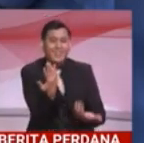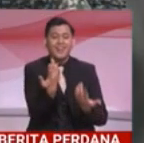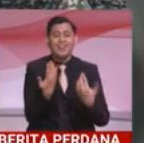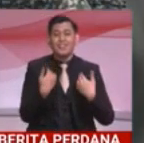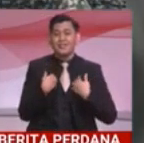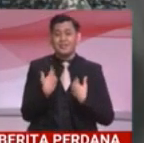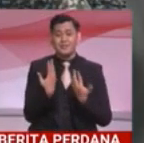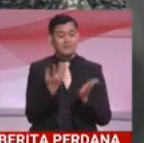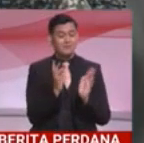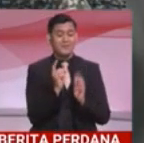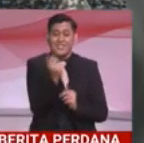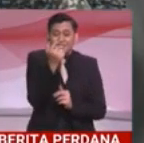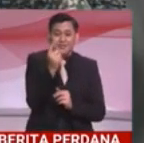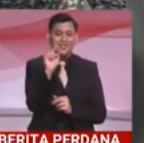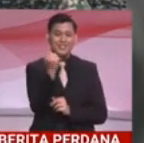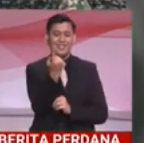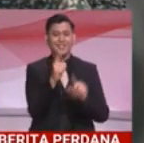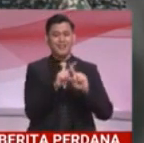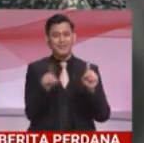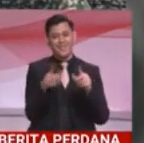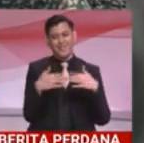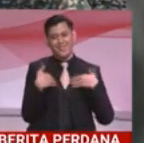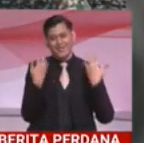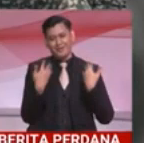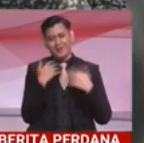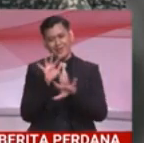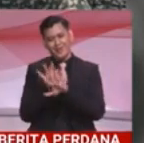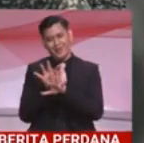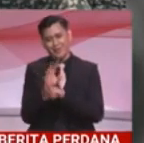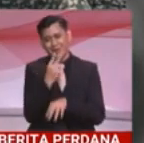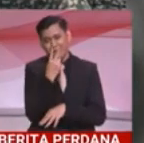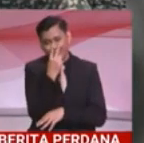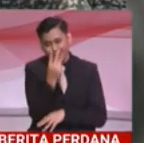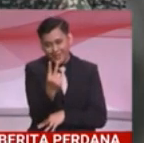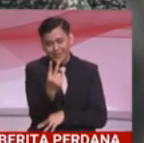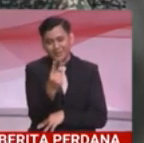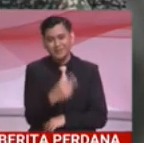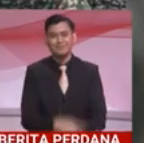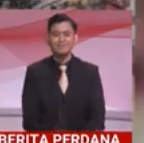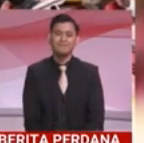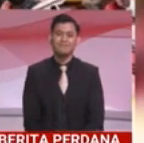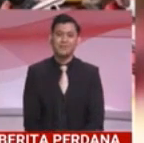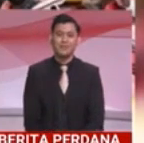hanya beberapa saat, namun mencuit hati ramai warga maya.